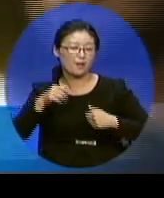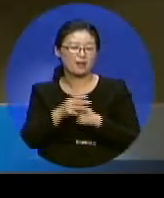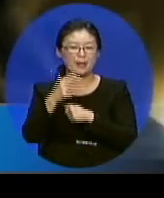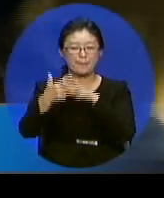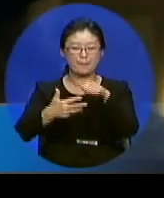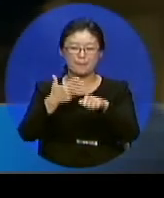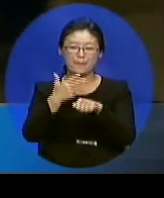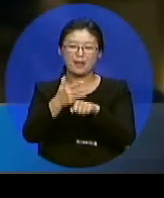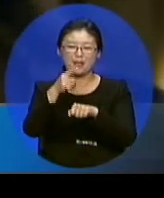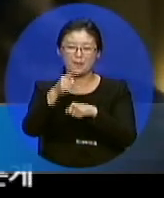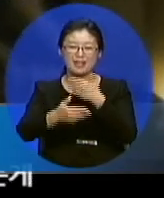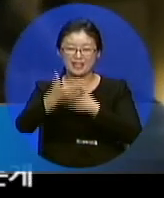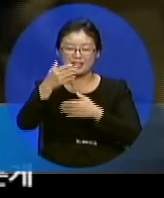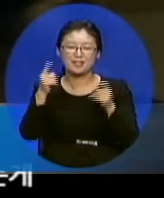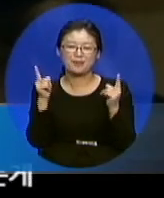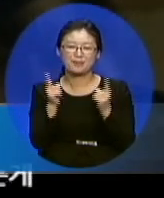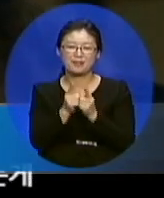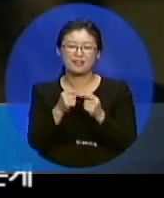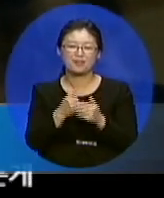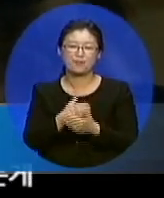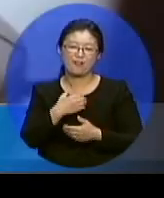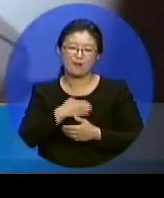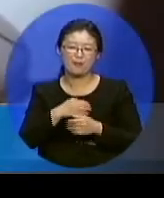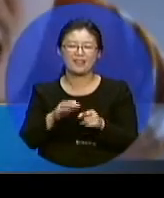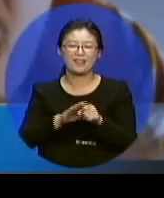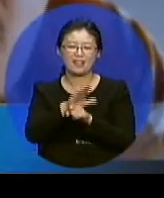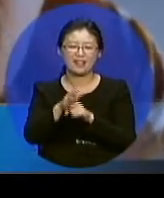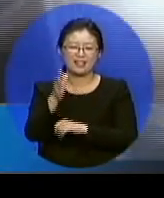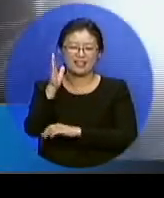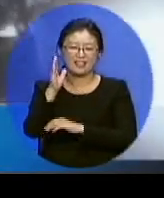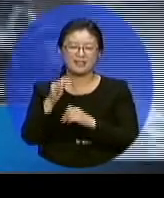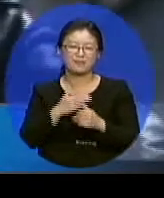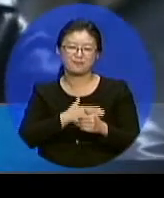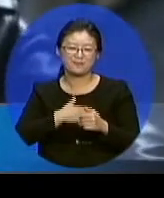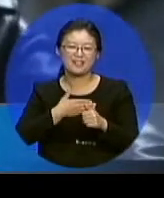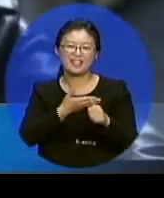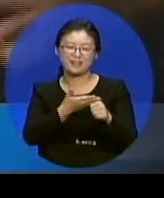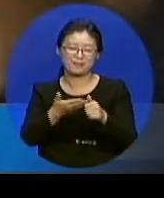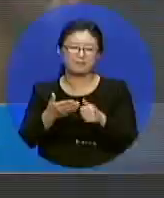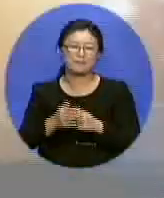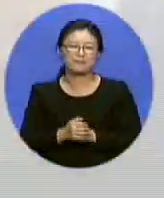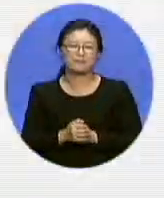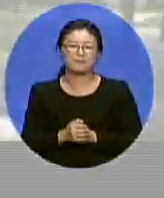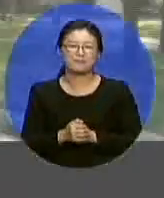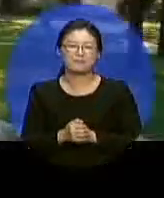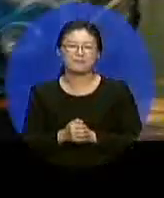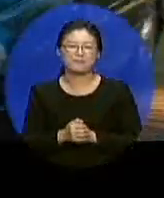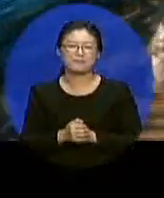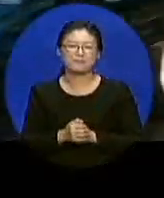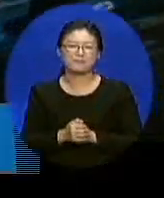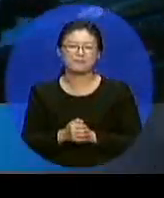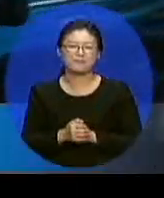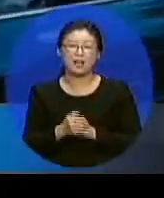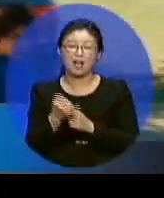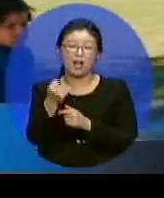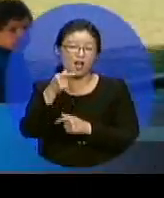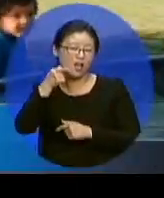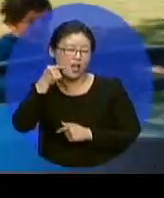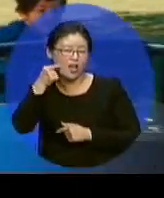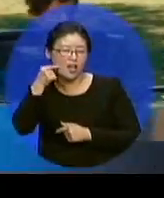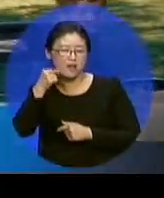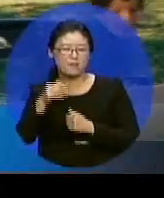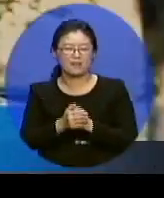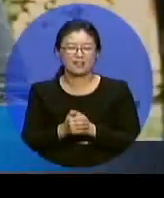다시 한 작품에서 만나 위험하고도 알콩달콩한 사랑의 감정을 잘 표현했습니다. 여자들에게 인기가